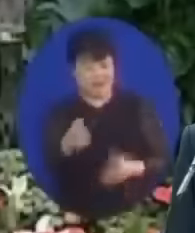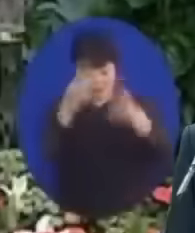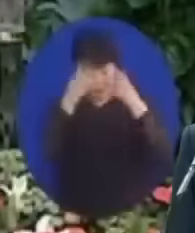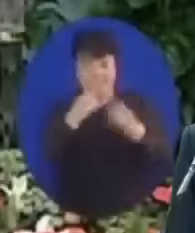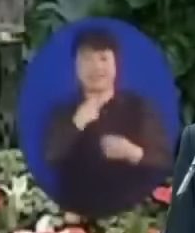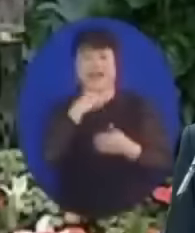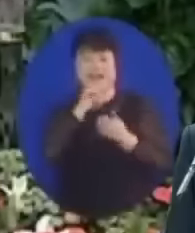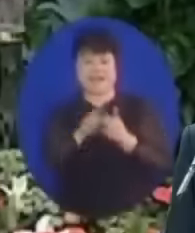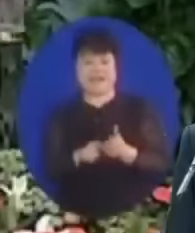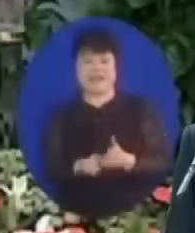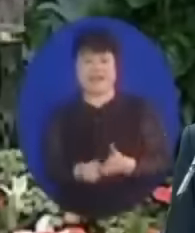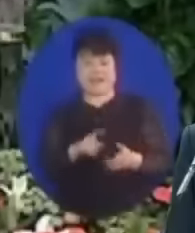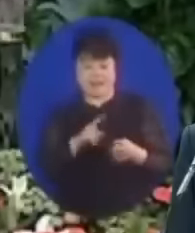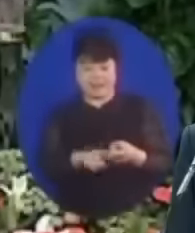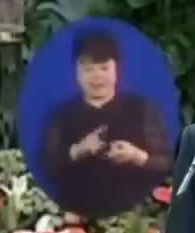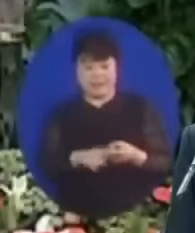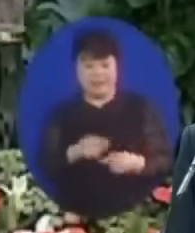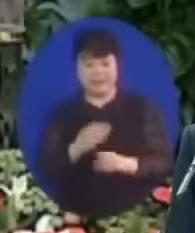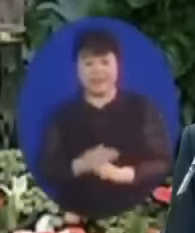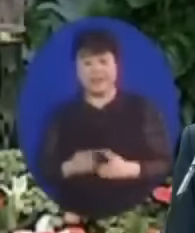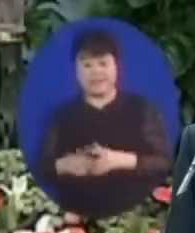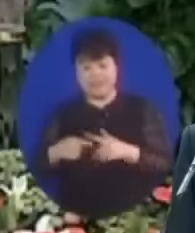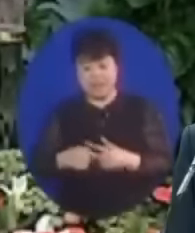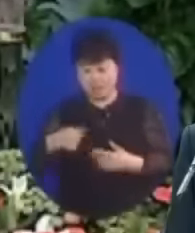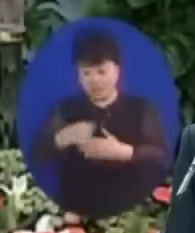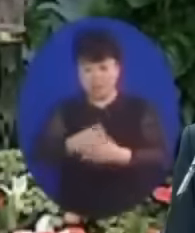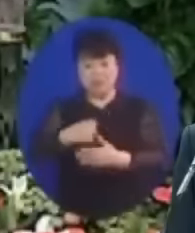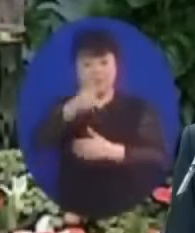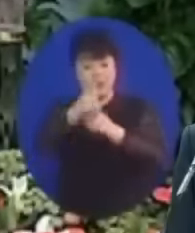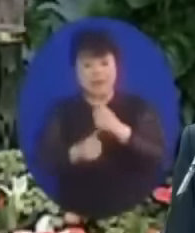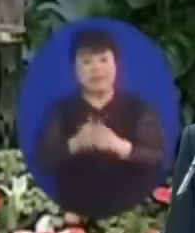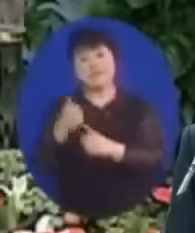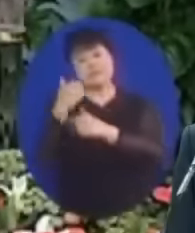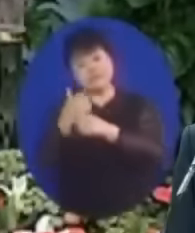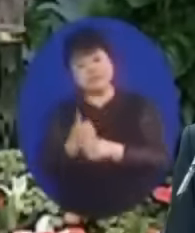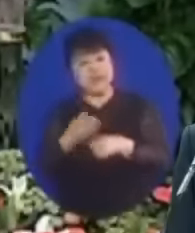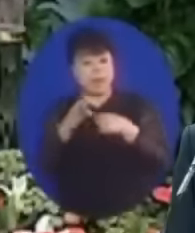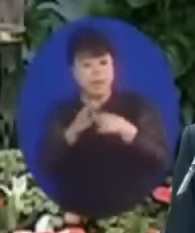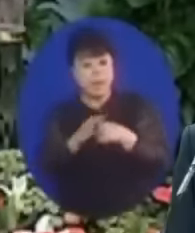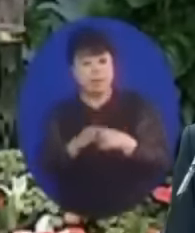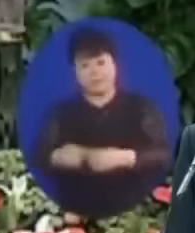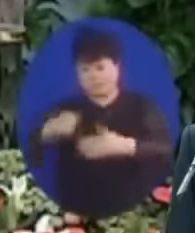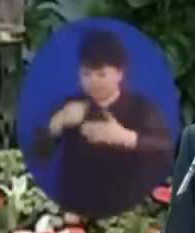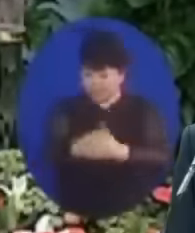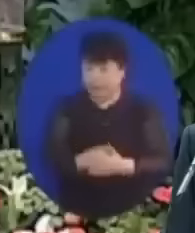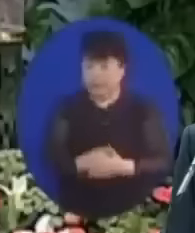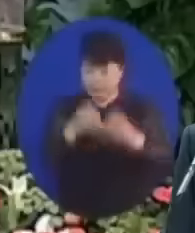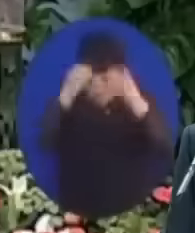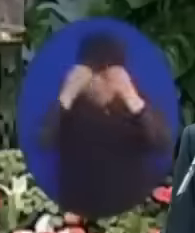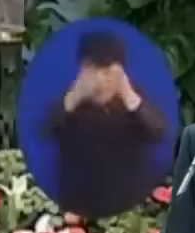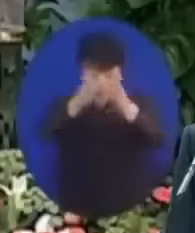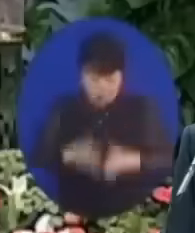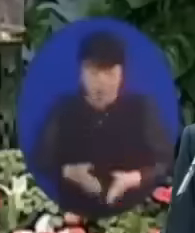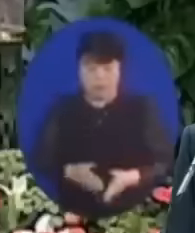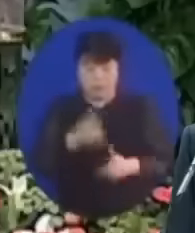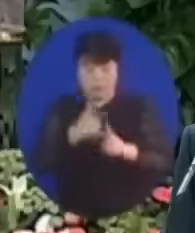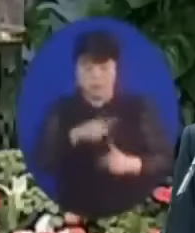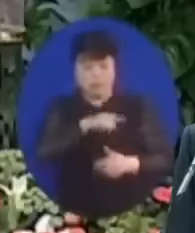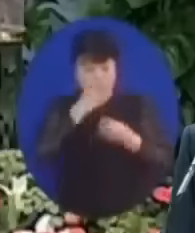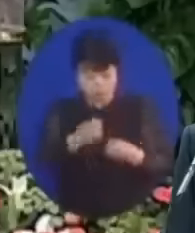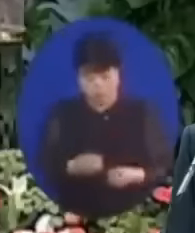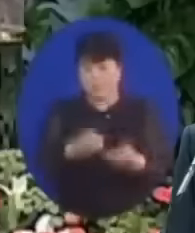고난을 당할 때 고난에 대한 바른 이해와 용기를 갖고 하나님을 의지하며 담대히 고난을 통하기를 예수